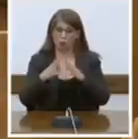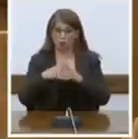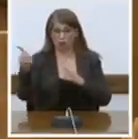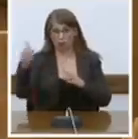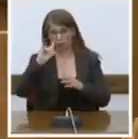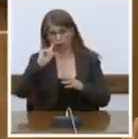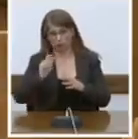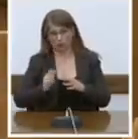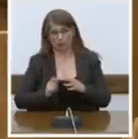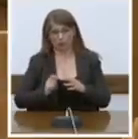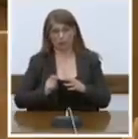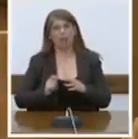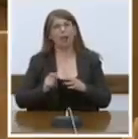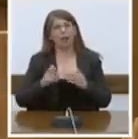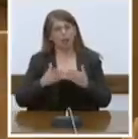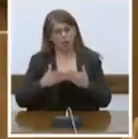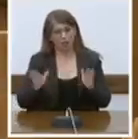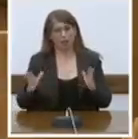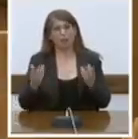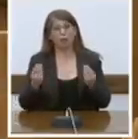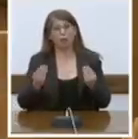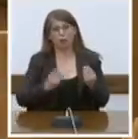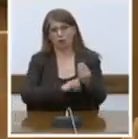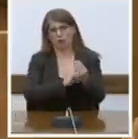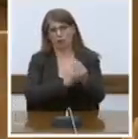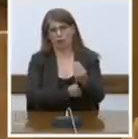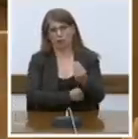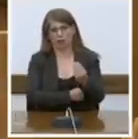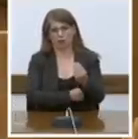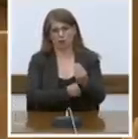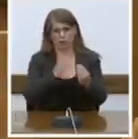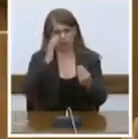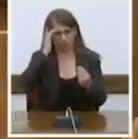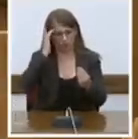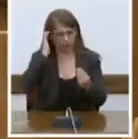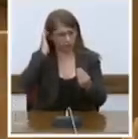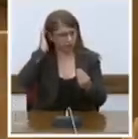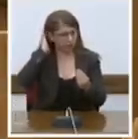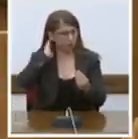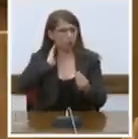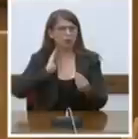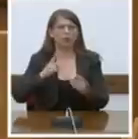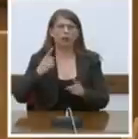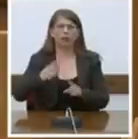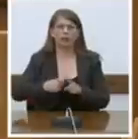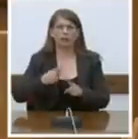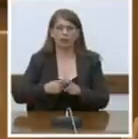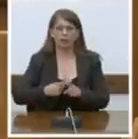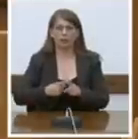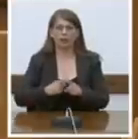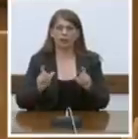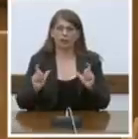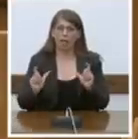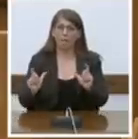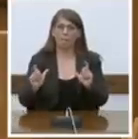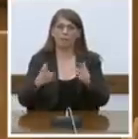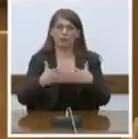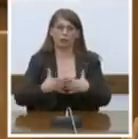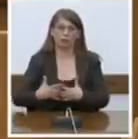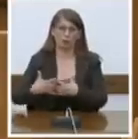Ουκρανία ανοίγει πολλές δυνατότητες για την ελληνική αμυντική βιομηχανία.